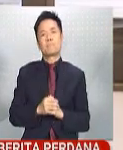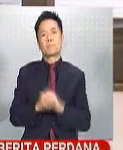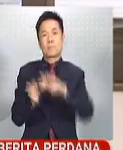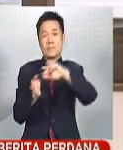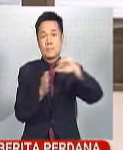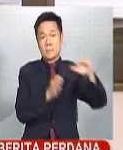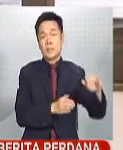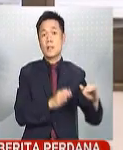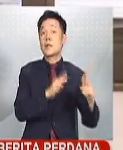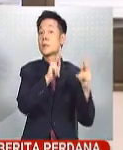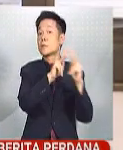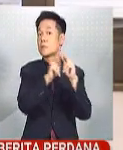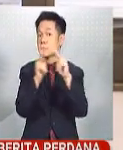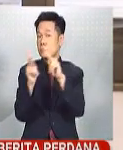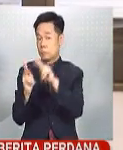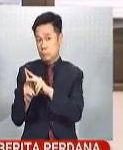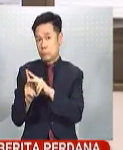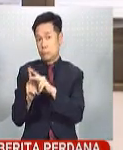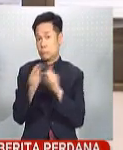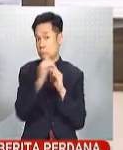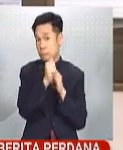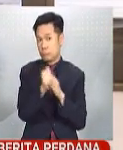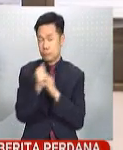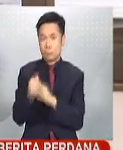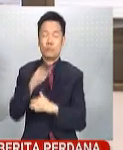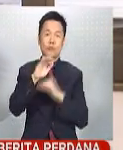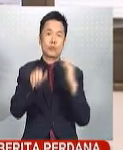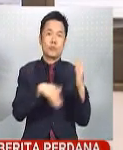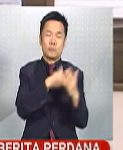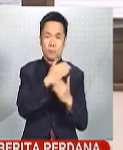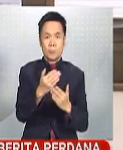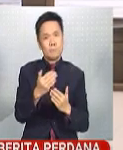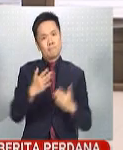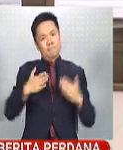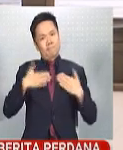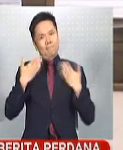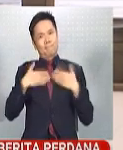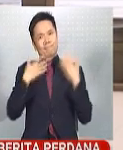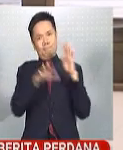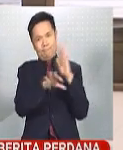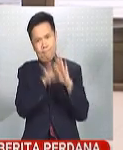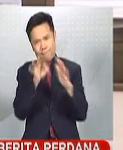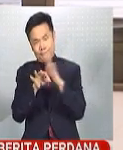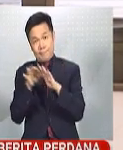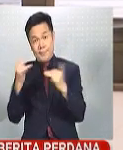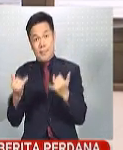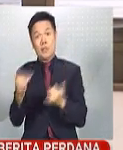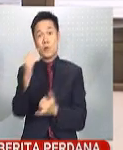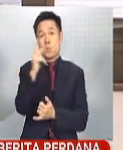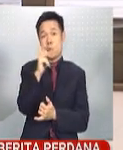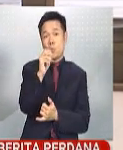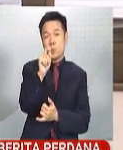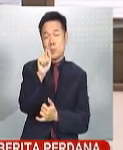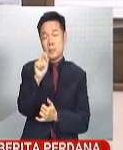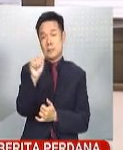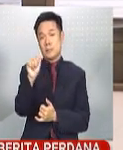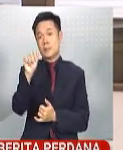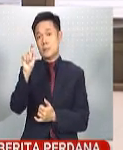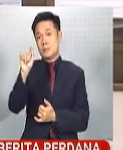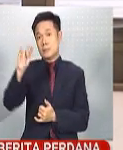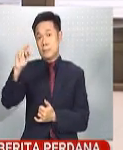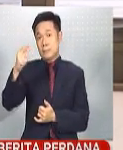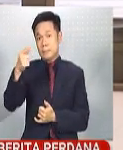di peringkat kampung-kampung yang menerima baik pelantikan Yang Berhormat Dato' Alimah, Ahli Parlimen Kota Tinggi yang